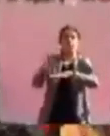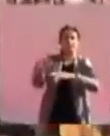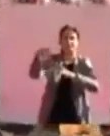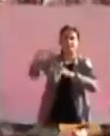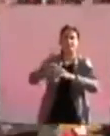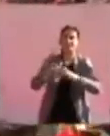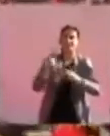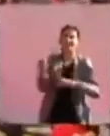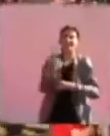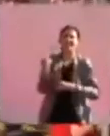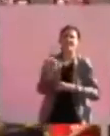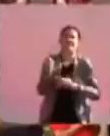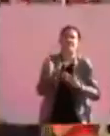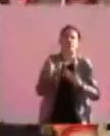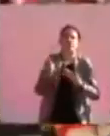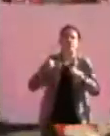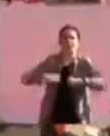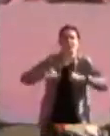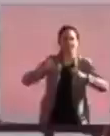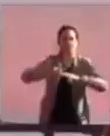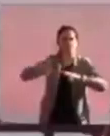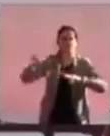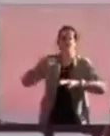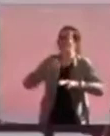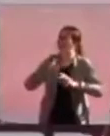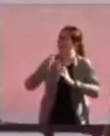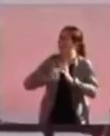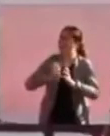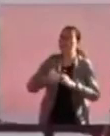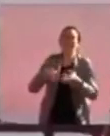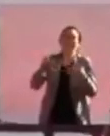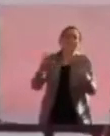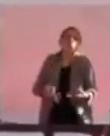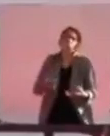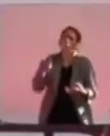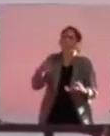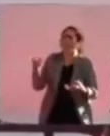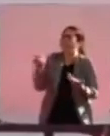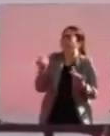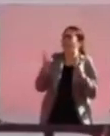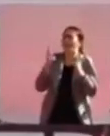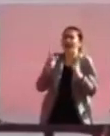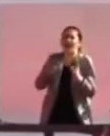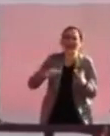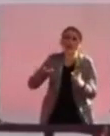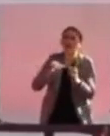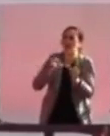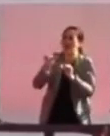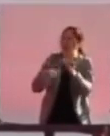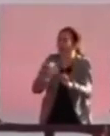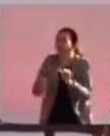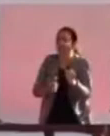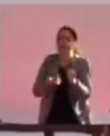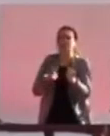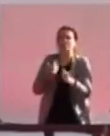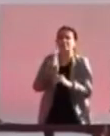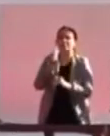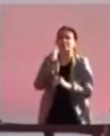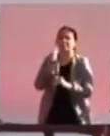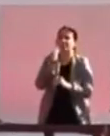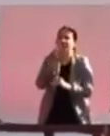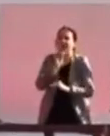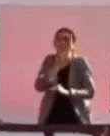crisi quasi inevitabili per via dei cambiamenti climatici sfruttamento ambientale allevamento intensivo in attesa di risolvere